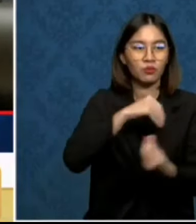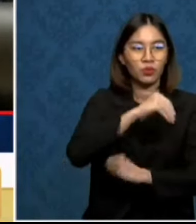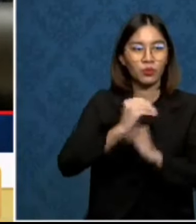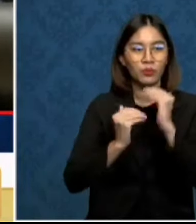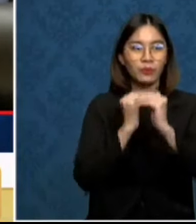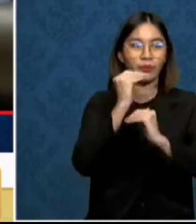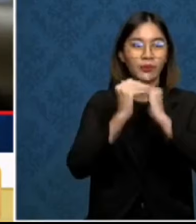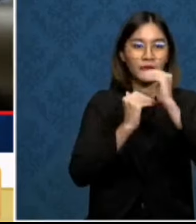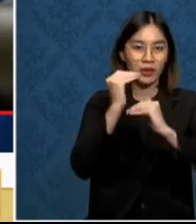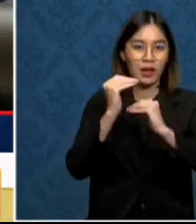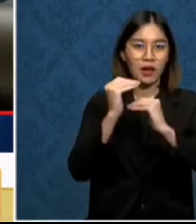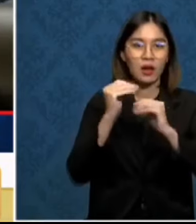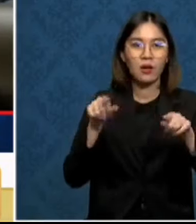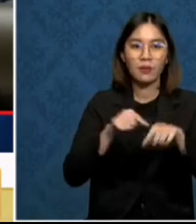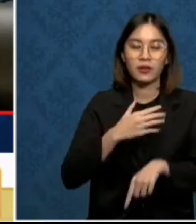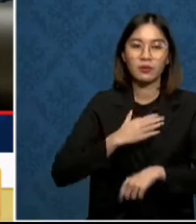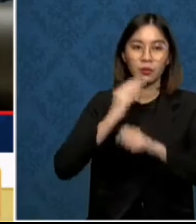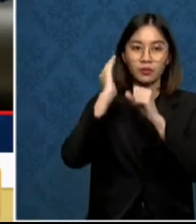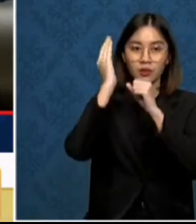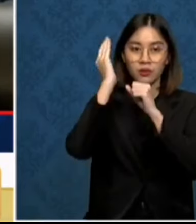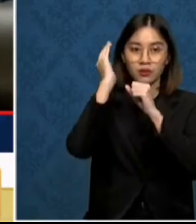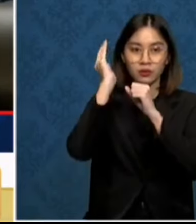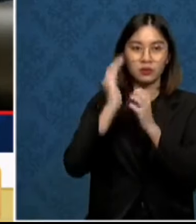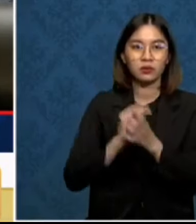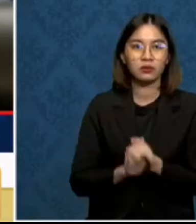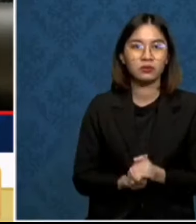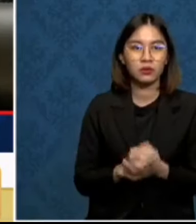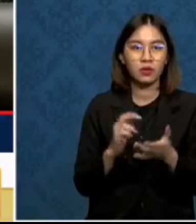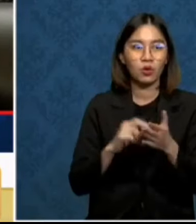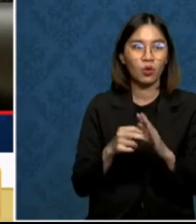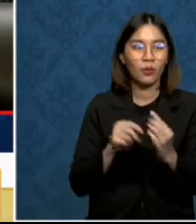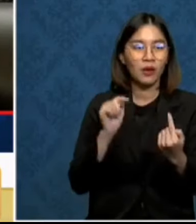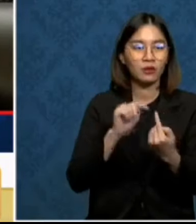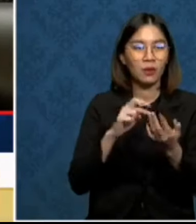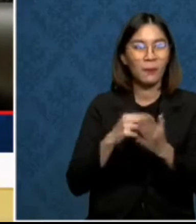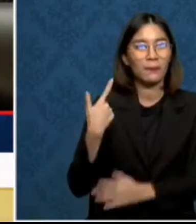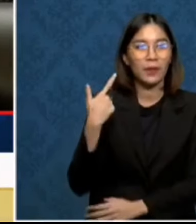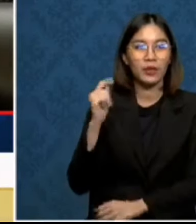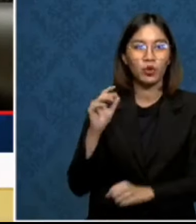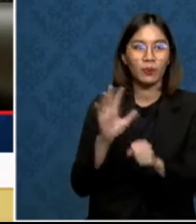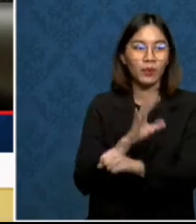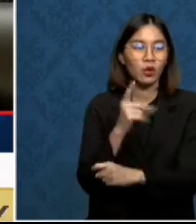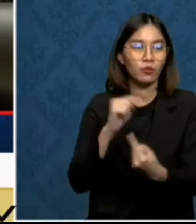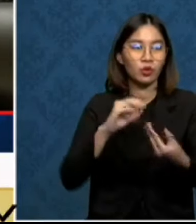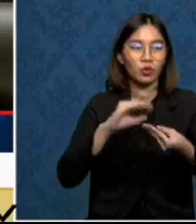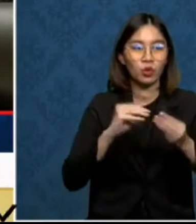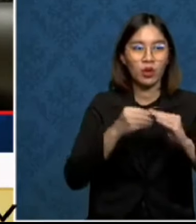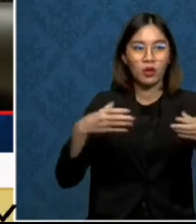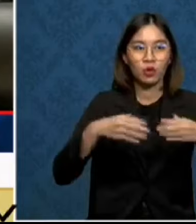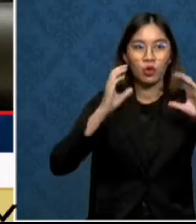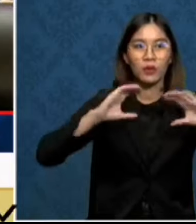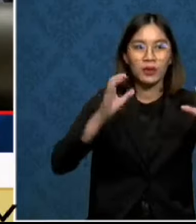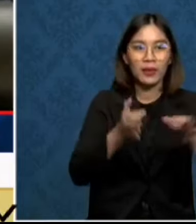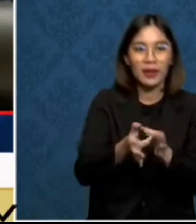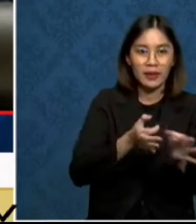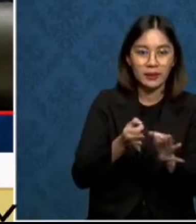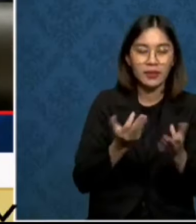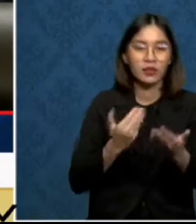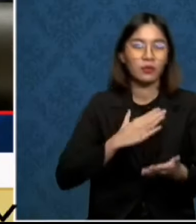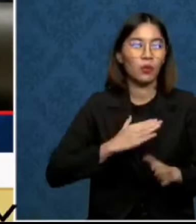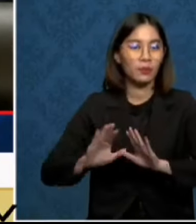โตอย่างที่ผมกราบเรียนมันไม่ได้ได้ไม่คุ้มเสียแค่ตัวเลขที่รัฐบาลบอกกับตัวเลขที่ผม